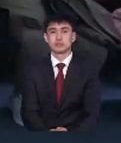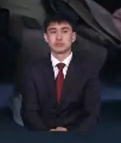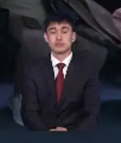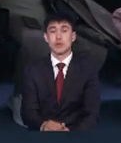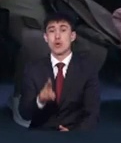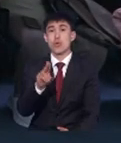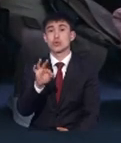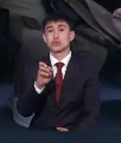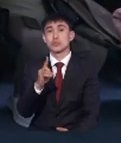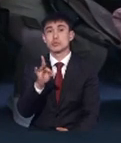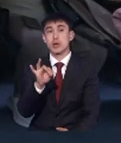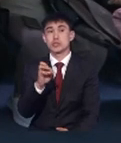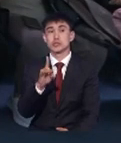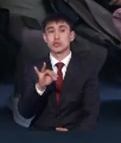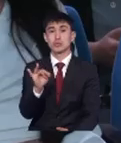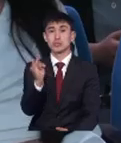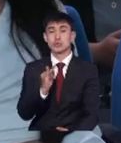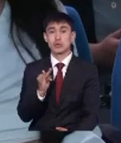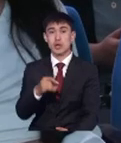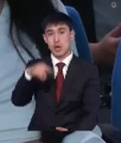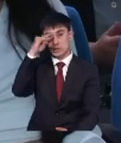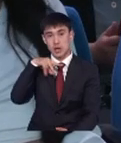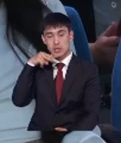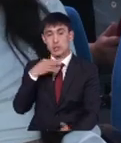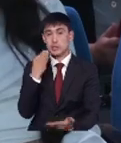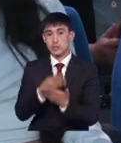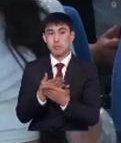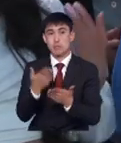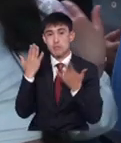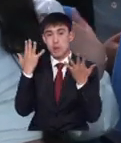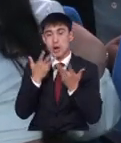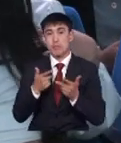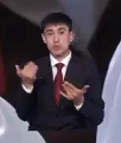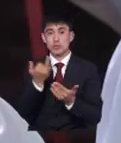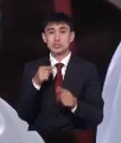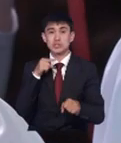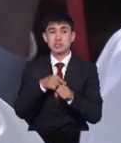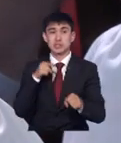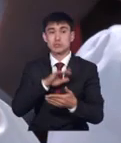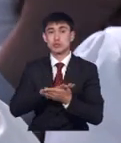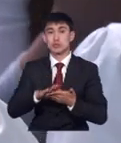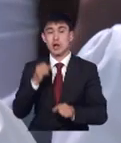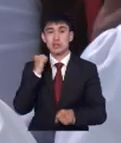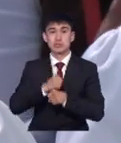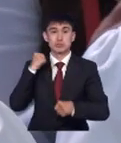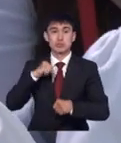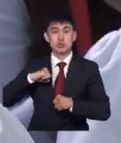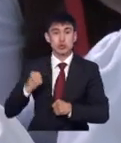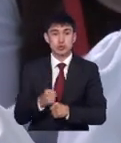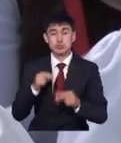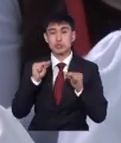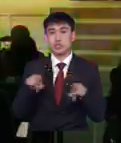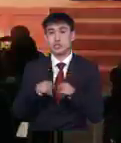Қозы көрпеш Баян сұлу дастаны қазақ әдебиетінің құнды мұрасының бірі. Махаббат оқиғасы мөлдір сезім, қатыгездік пен достық, шынайылық